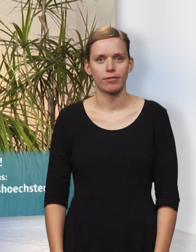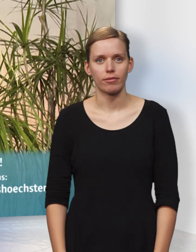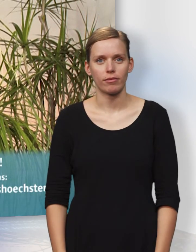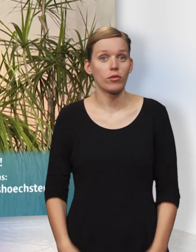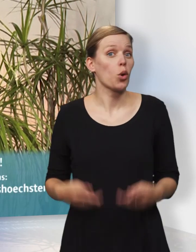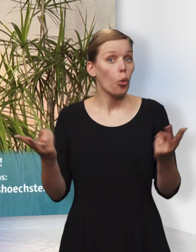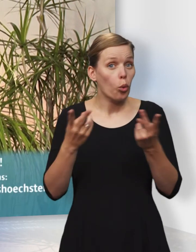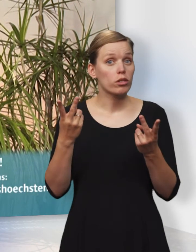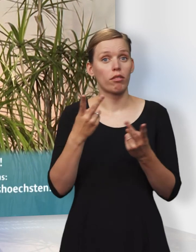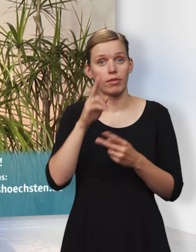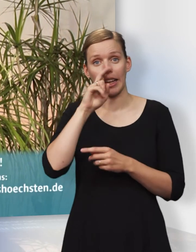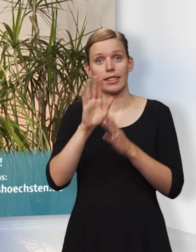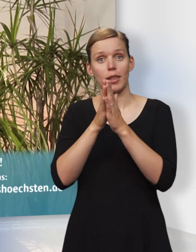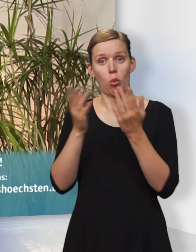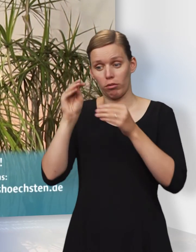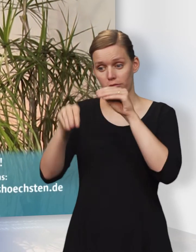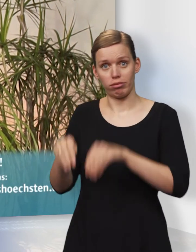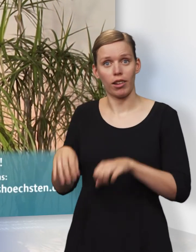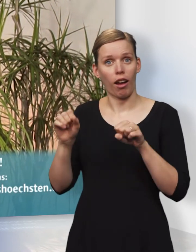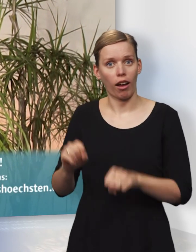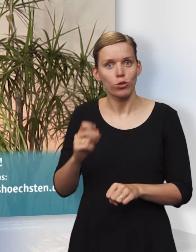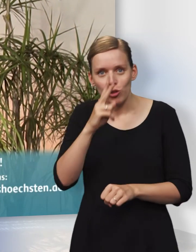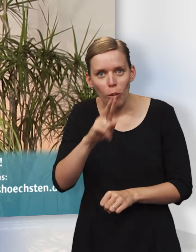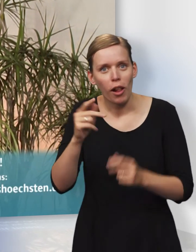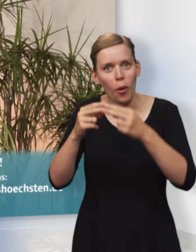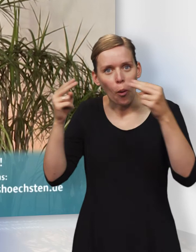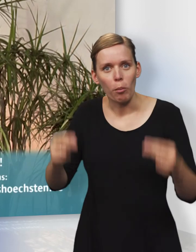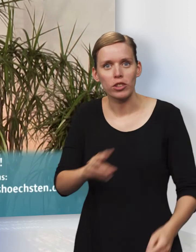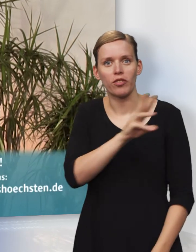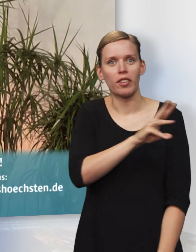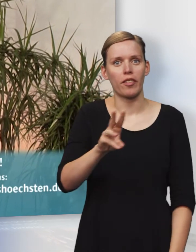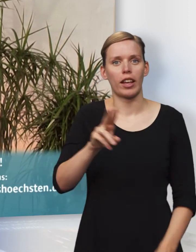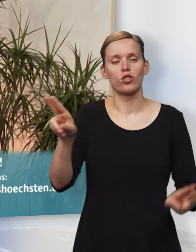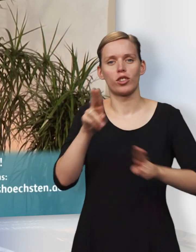Sie auch einen Eintrag in unserem Gästebuch hinterlassen. Schauen Sie vorbei auf unserer Homepage